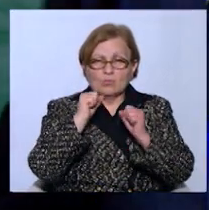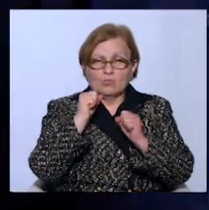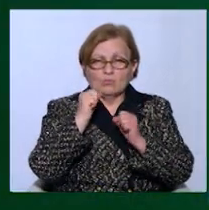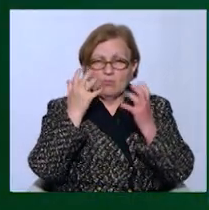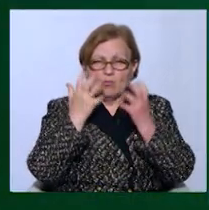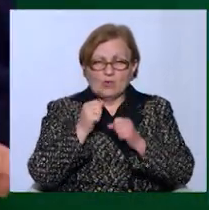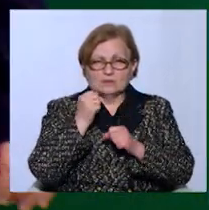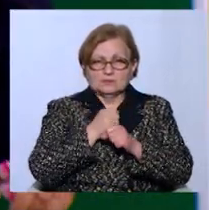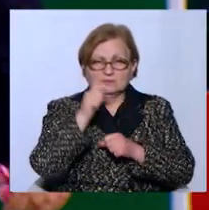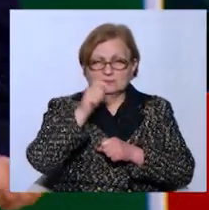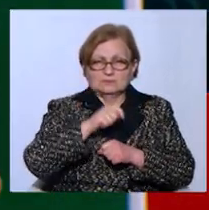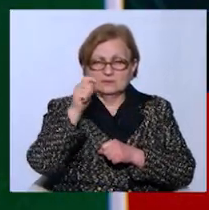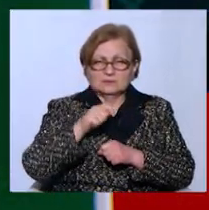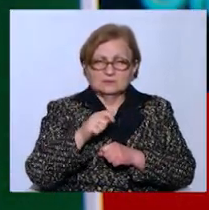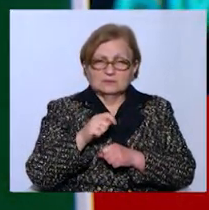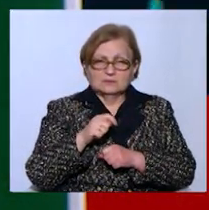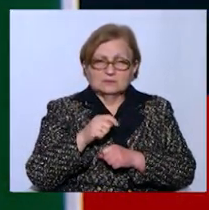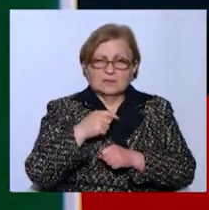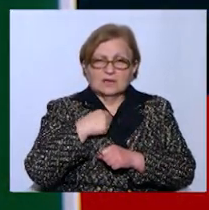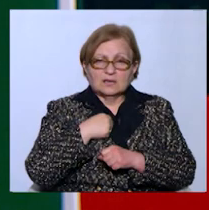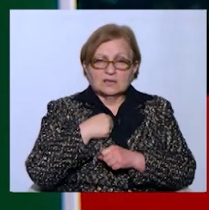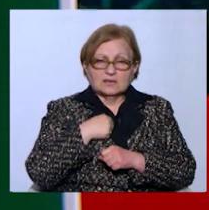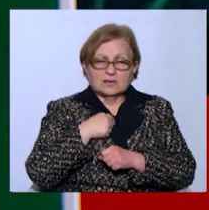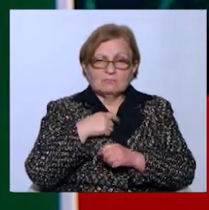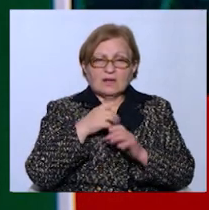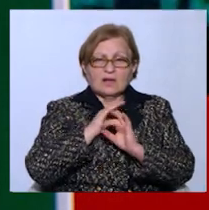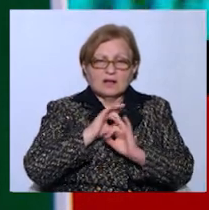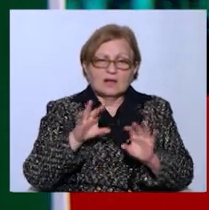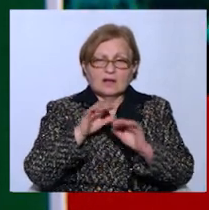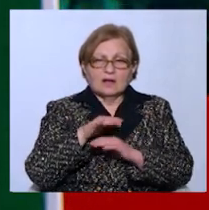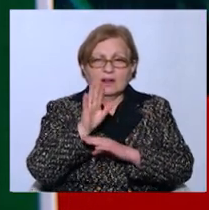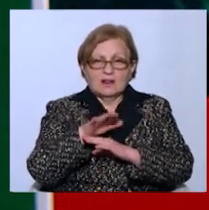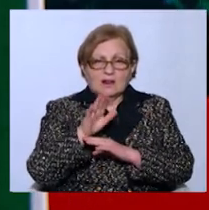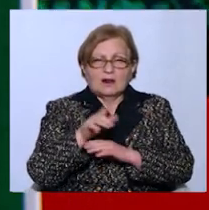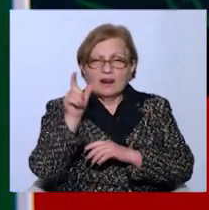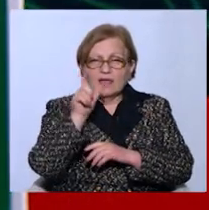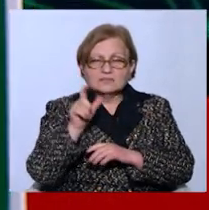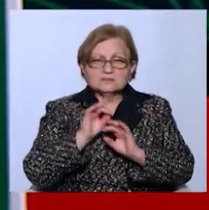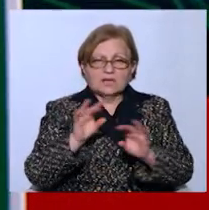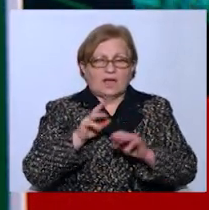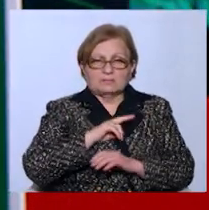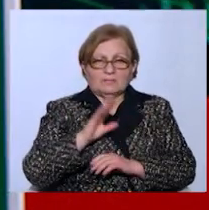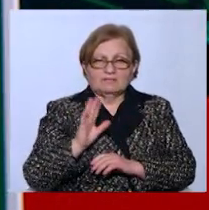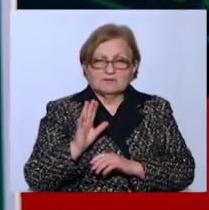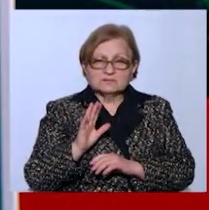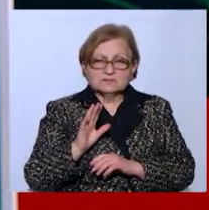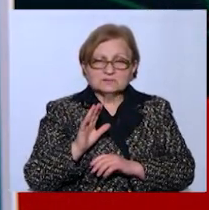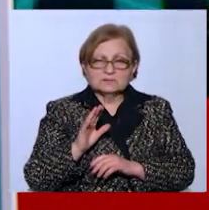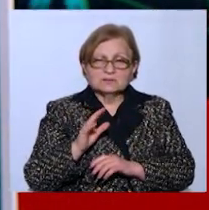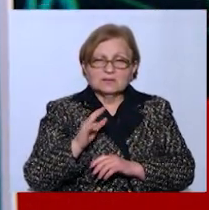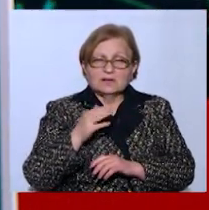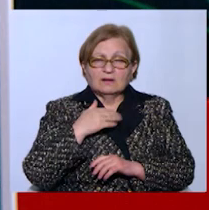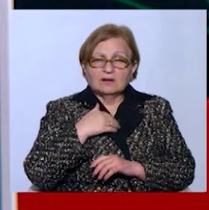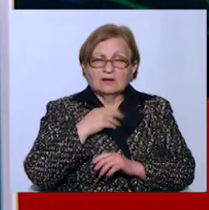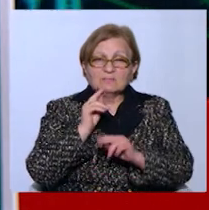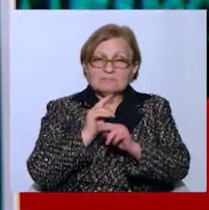ჩემი სტილი გაკვეთილის არის, გესმით, აქ არა ლექციურია. არამედ არ მიყვარს აკადემიურად, ამიტომ